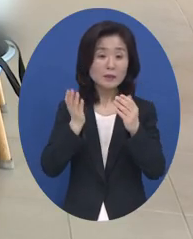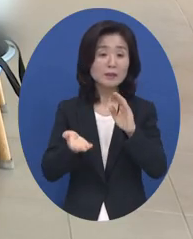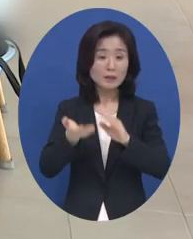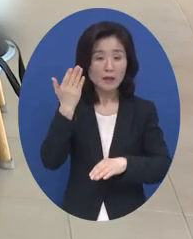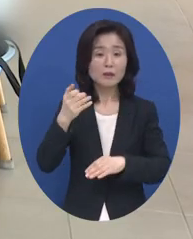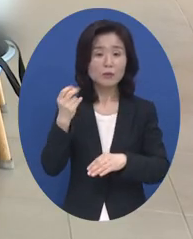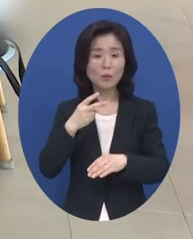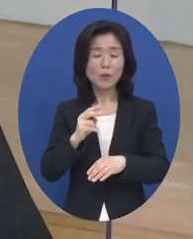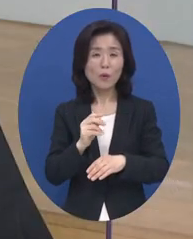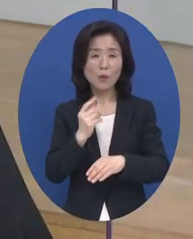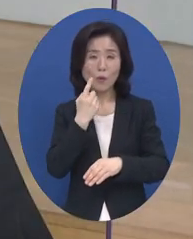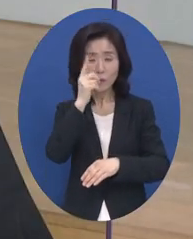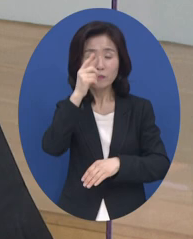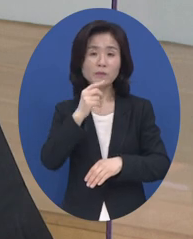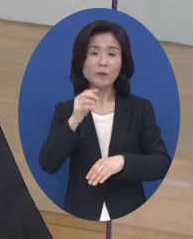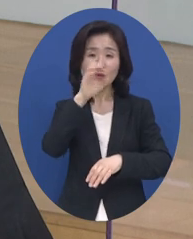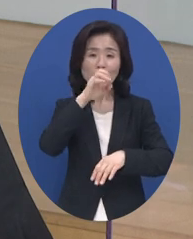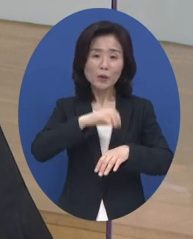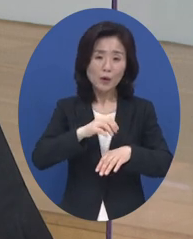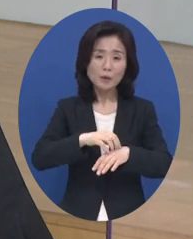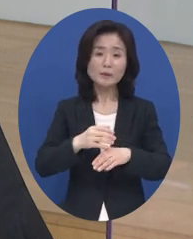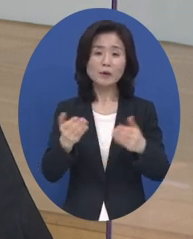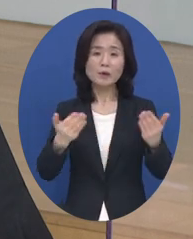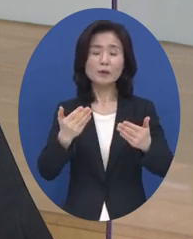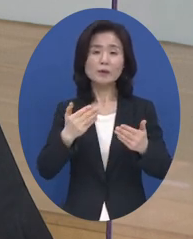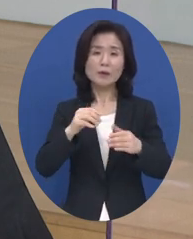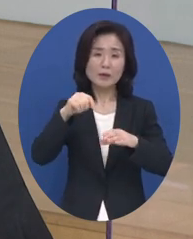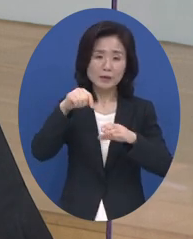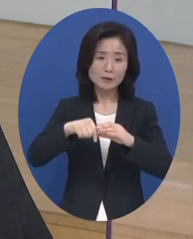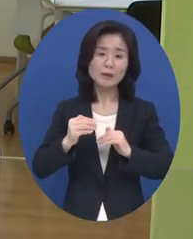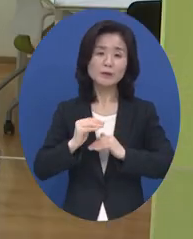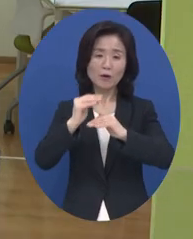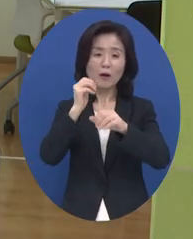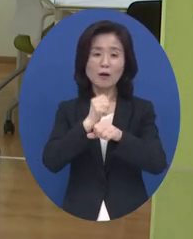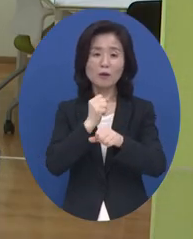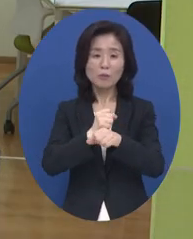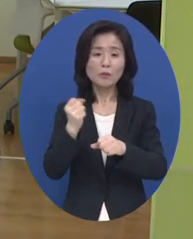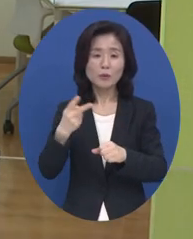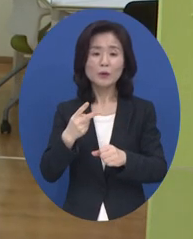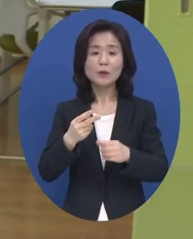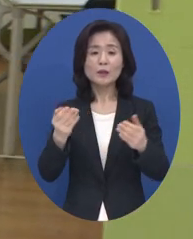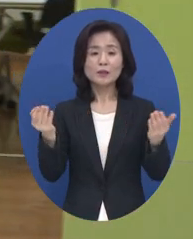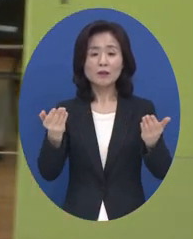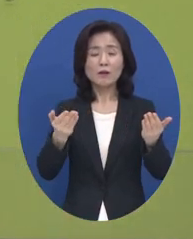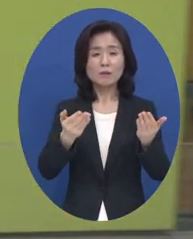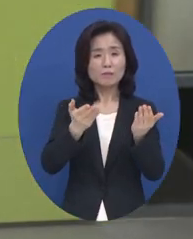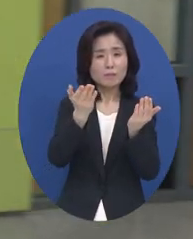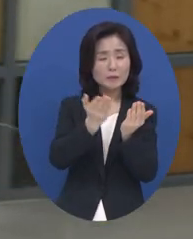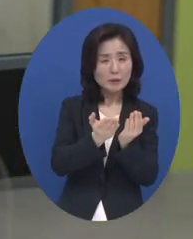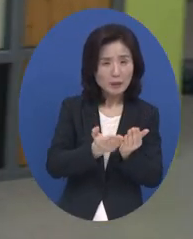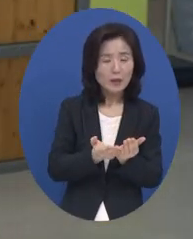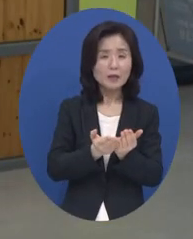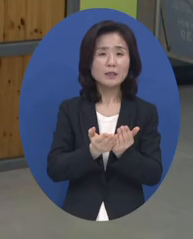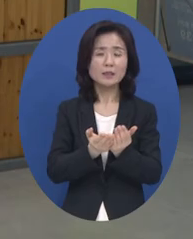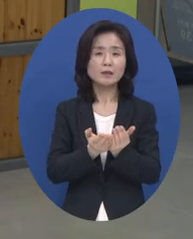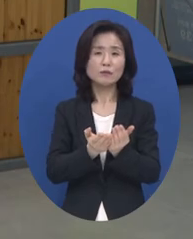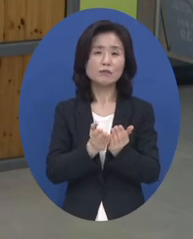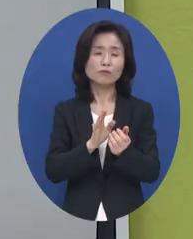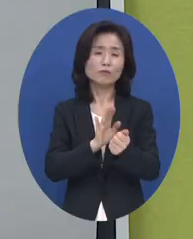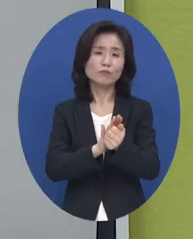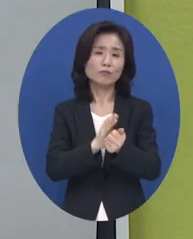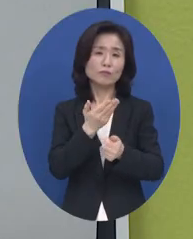과정을 운영하고 경력 단절 여성 취창업 동아리에 맞춤형 지원 사업을 추진 중입니다. 취창업을